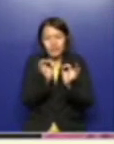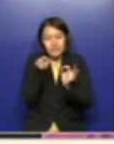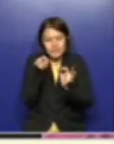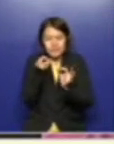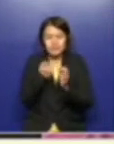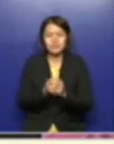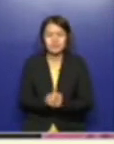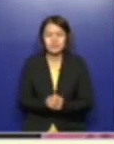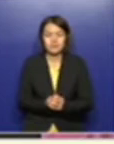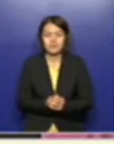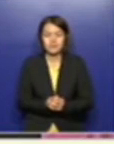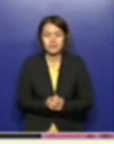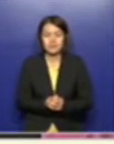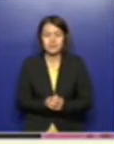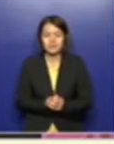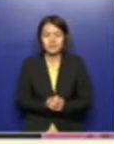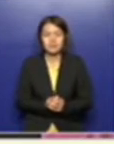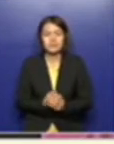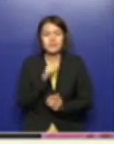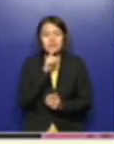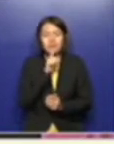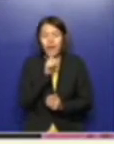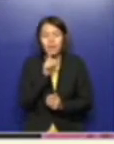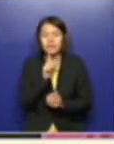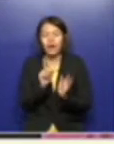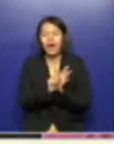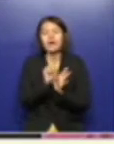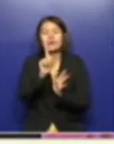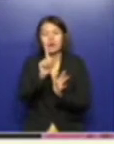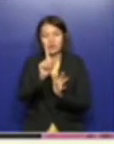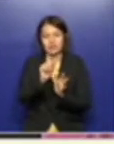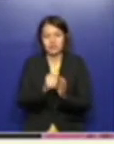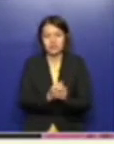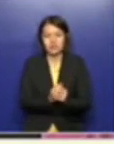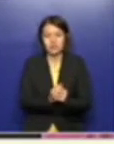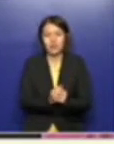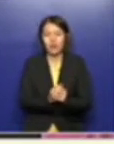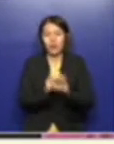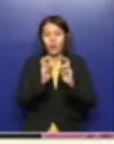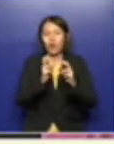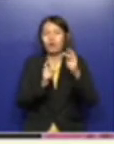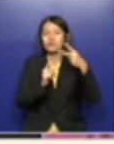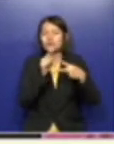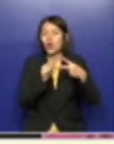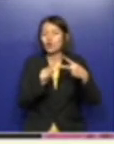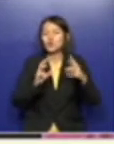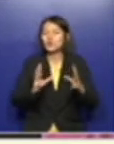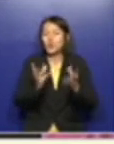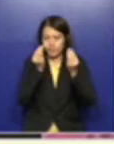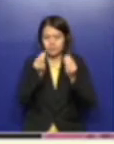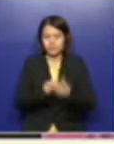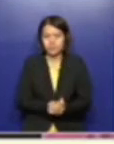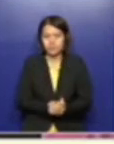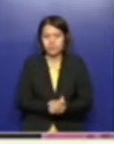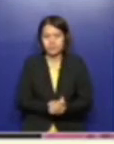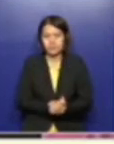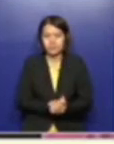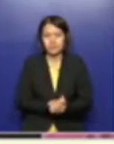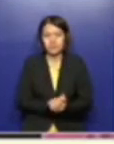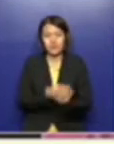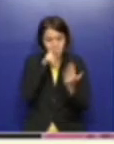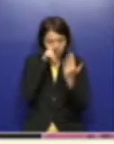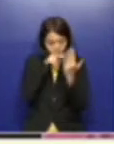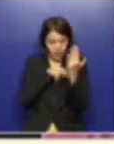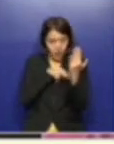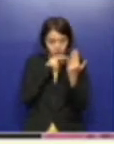กน้อยแล้วผมจะถามครั้งเดียว2ข้อแล้วจบเลยก่อนอื่นผมจะอ่านกระทู้